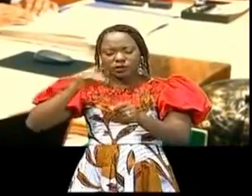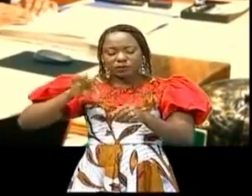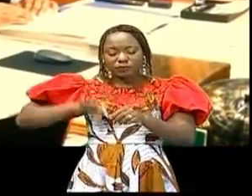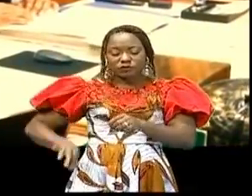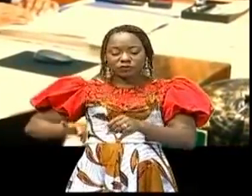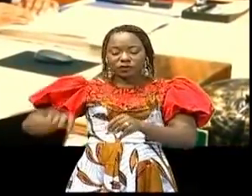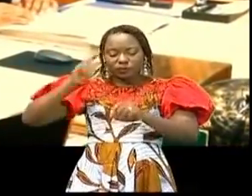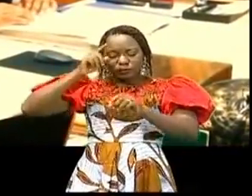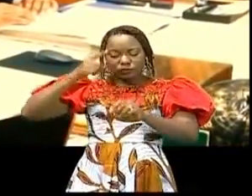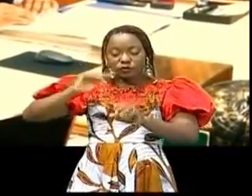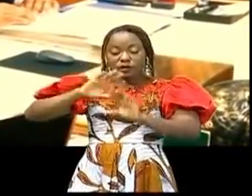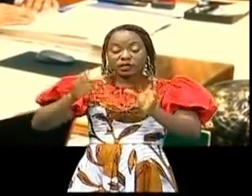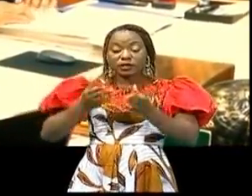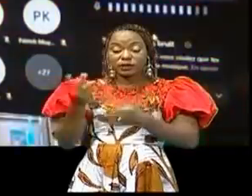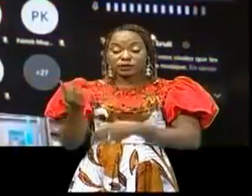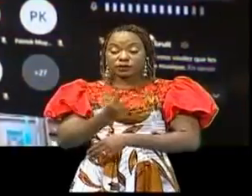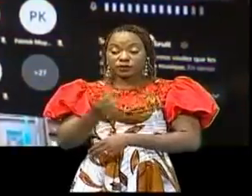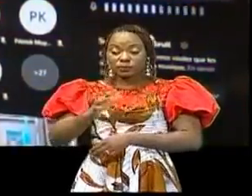pour les deux peuples.